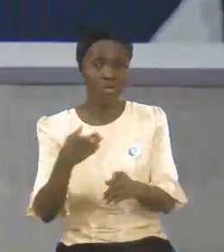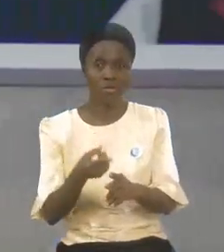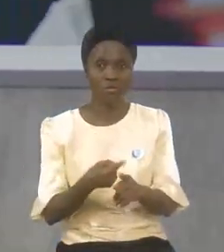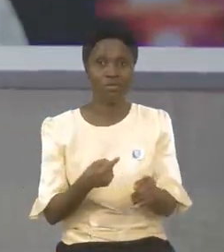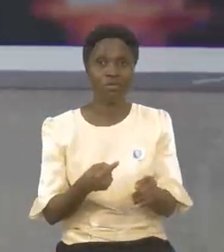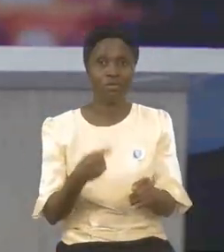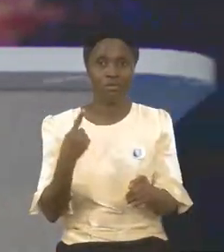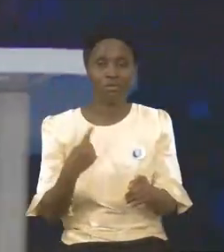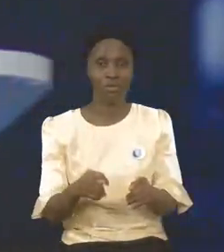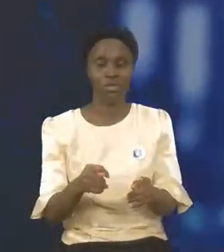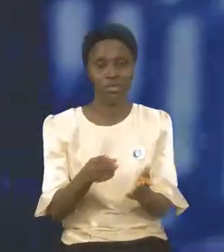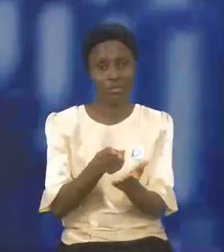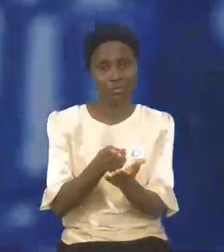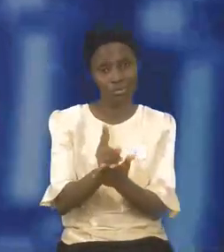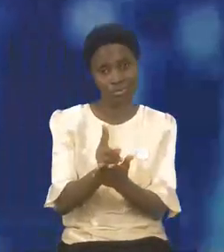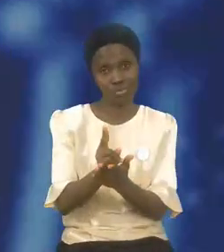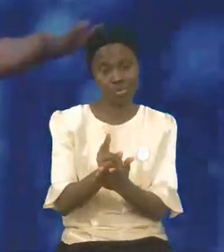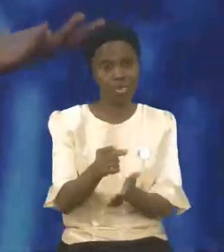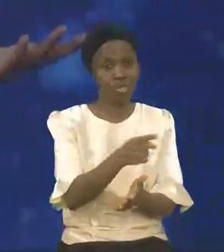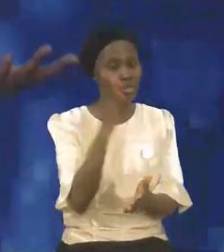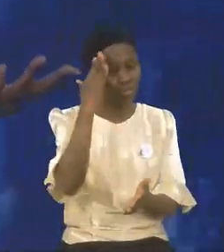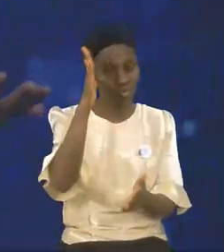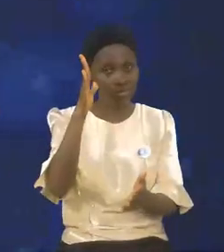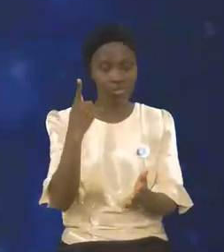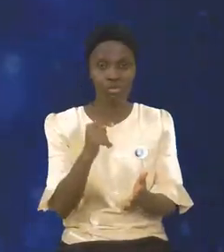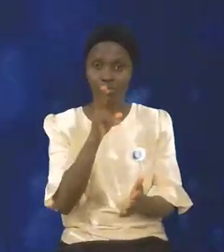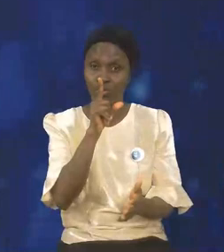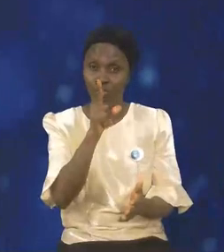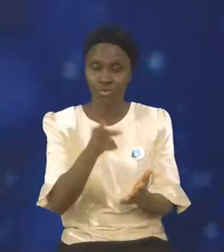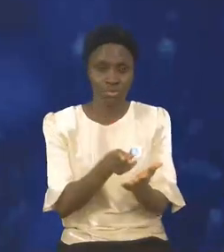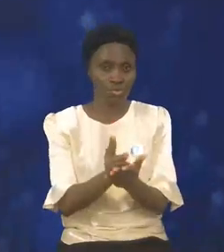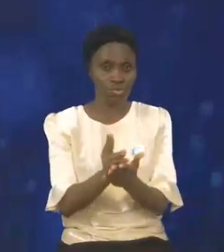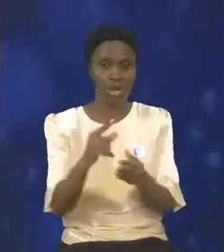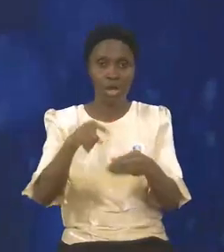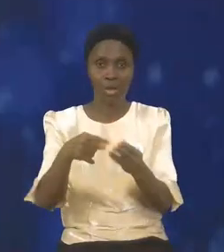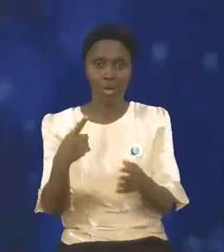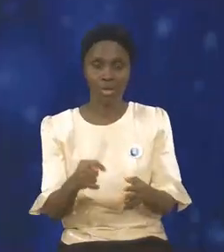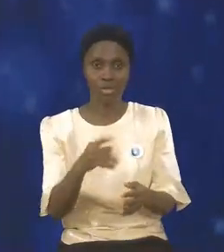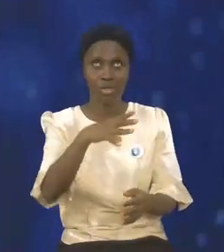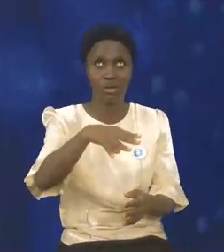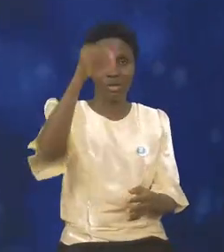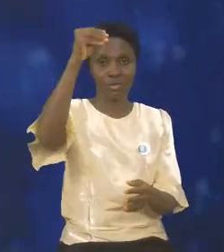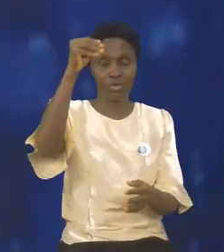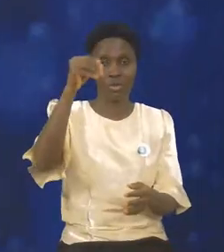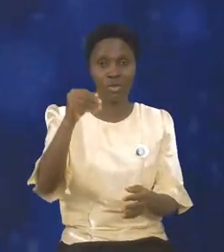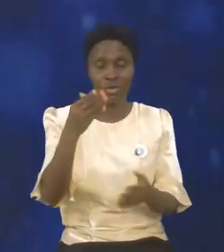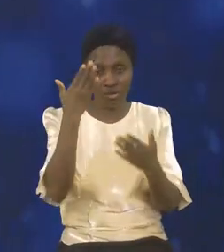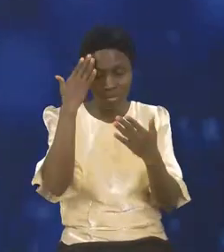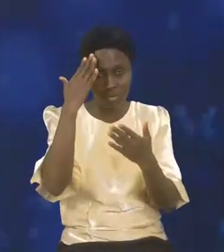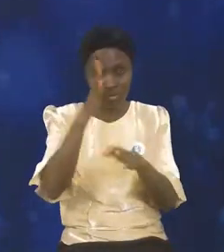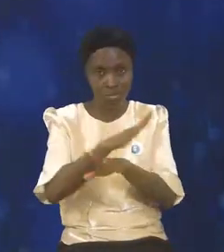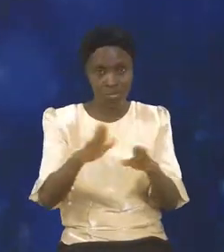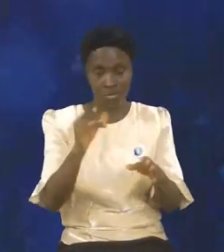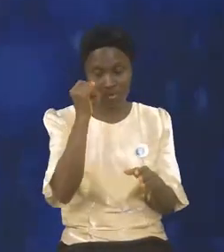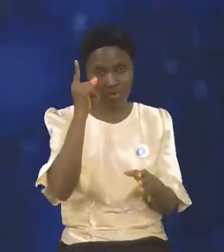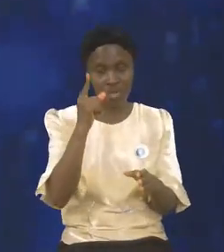les dénominations vont s'apostasier de la vérité. Et elles ne vont plus connaître la vérité sur